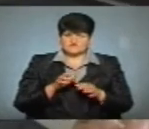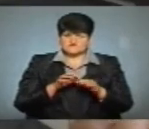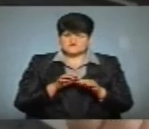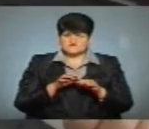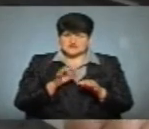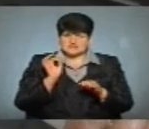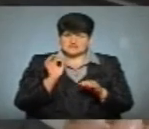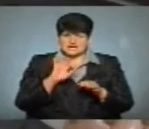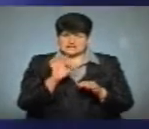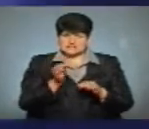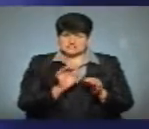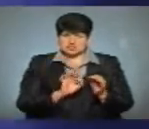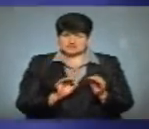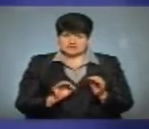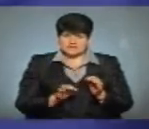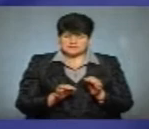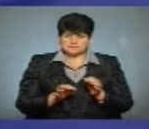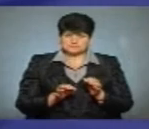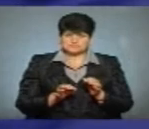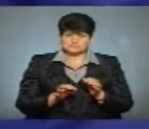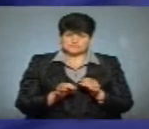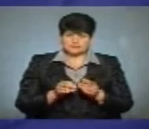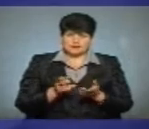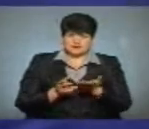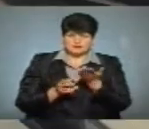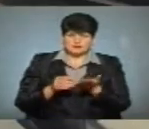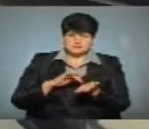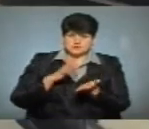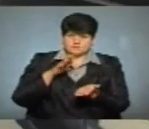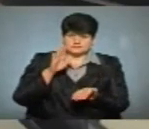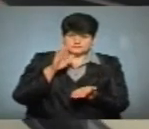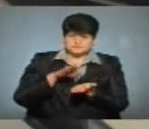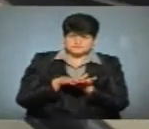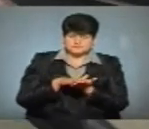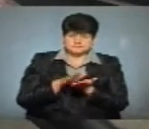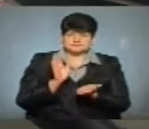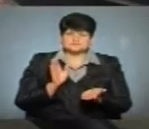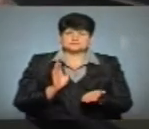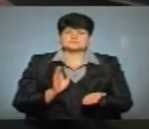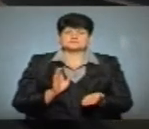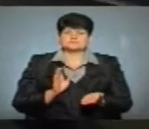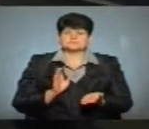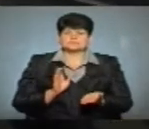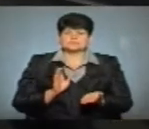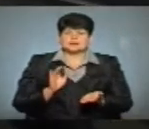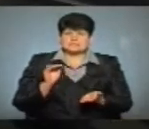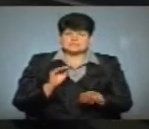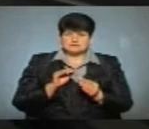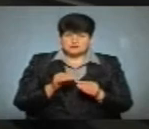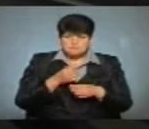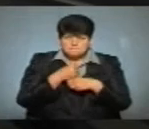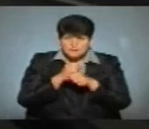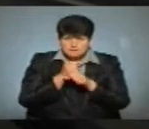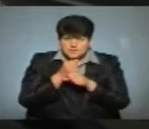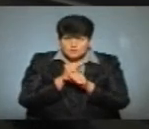з кліща кишківник на предметне скельце, покривається його покривним фізрозчині, ставиться під